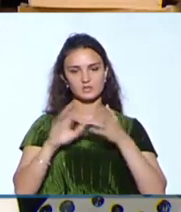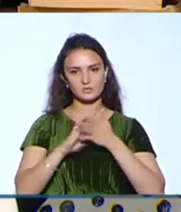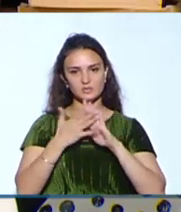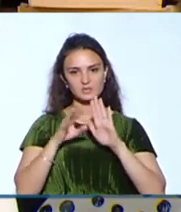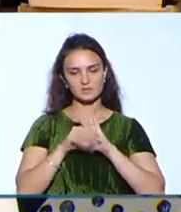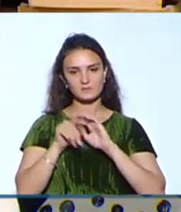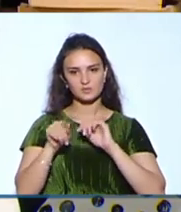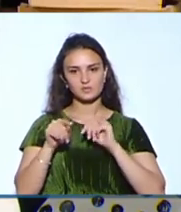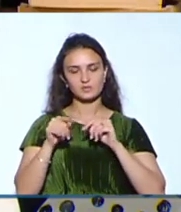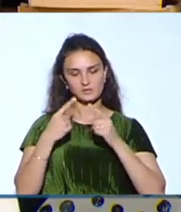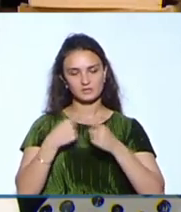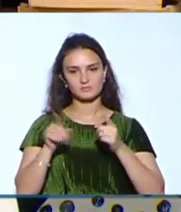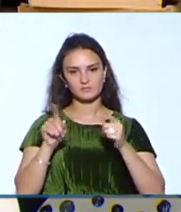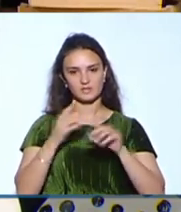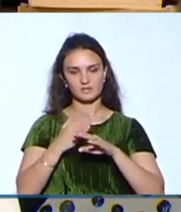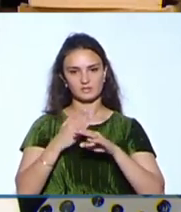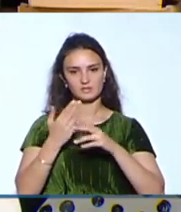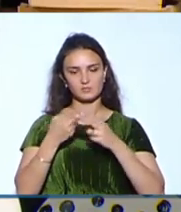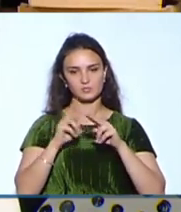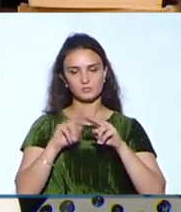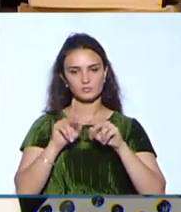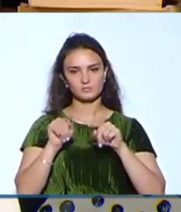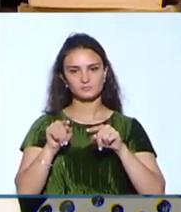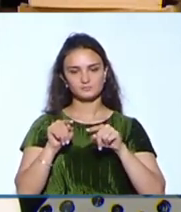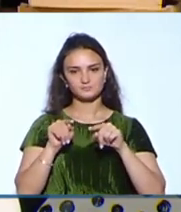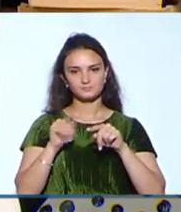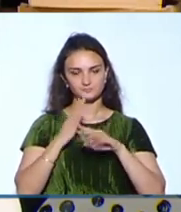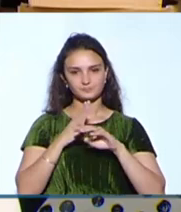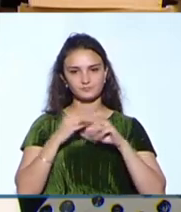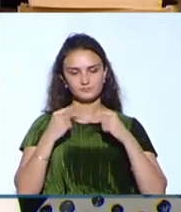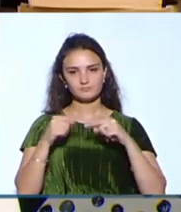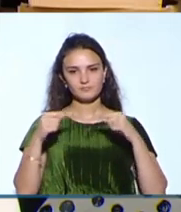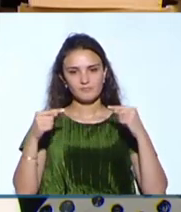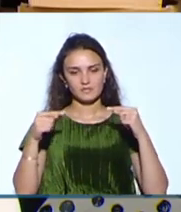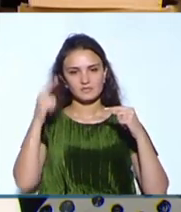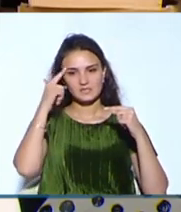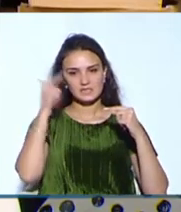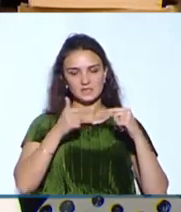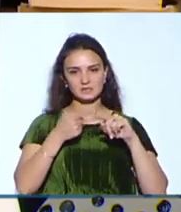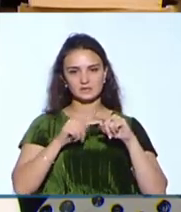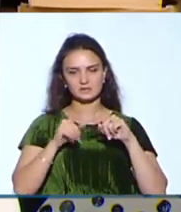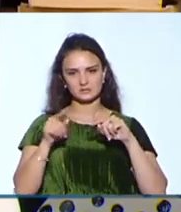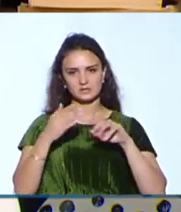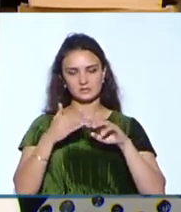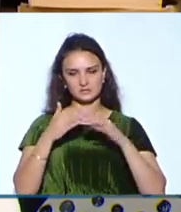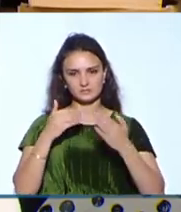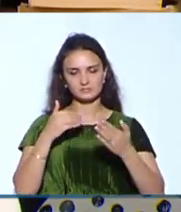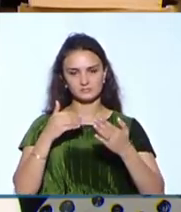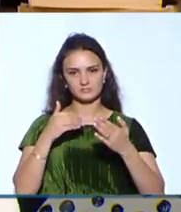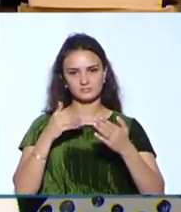გააჩნია კრიტიკულ სიტუაციებს, რადგან არის სხვადასხვა ტიპის ინტელექტი, გახლავთ კრისტალიზებული